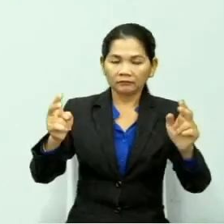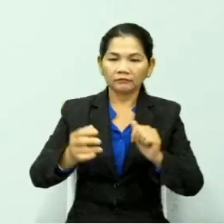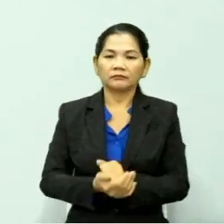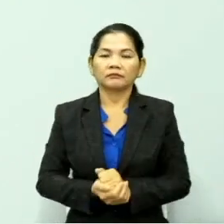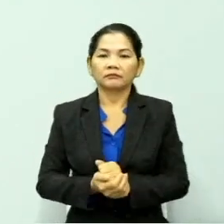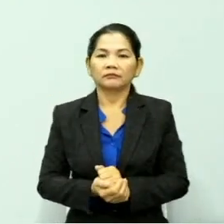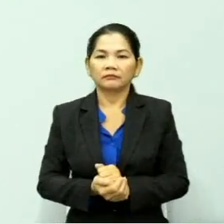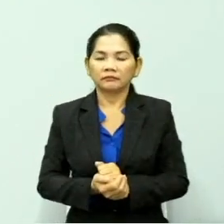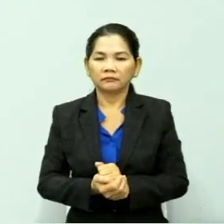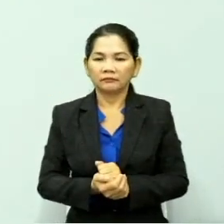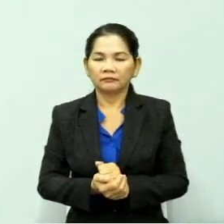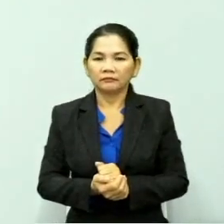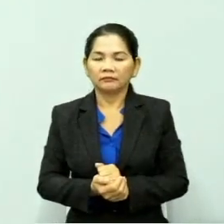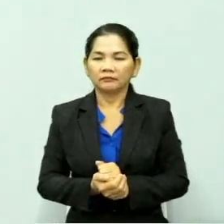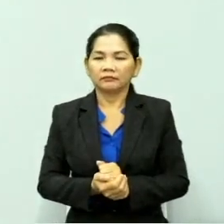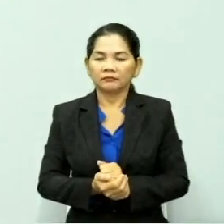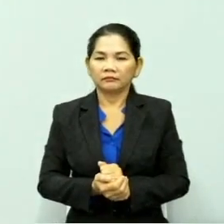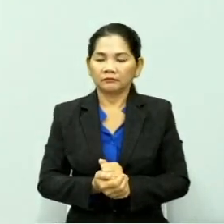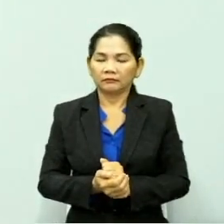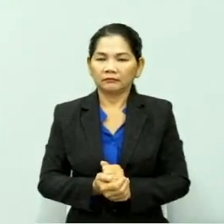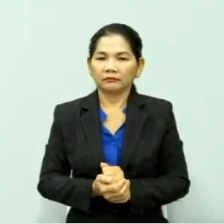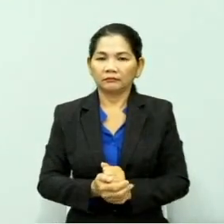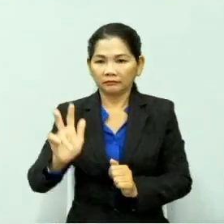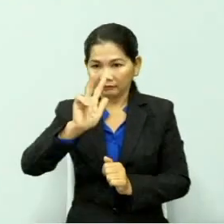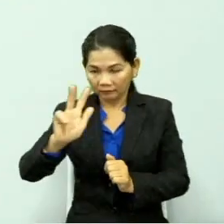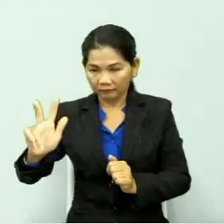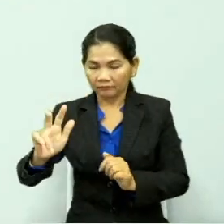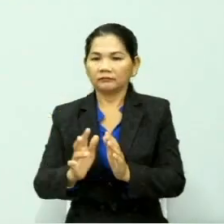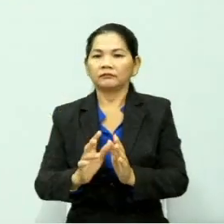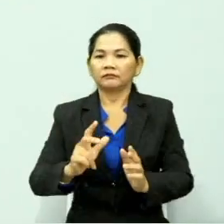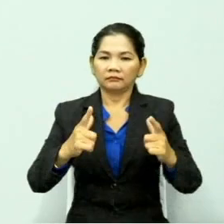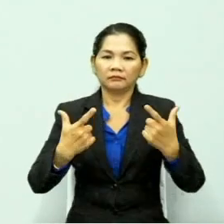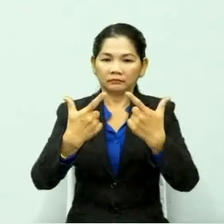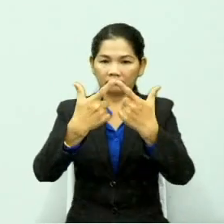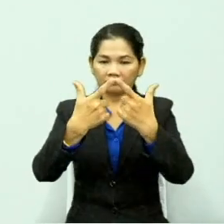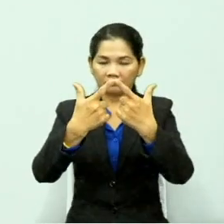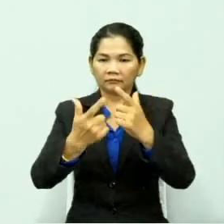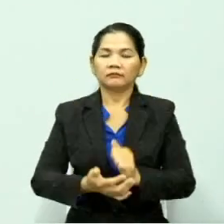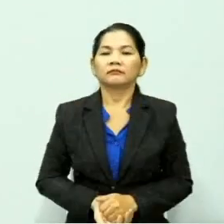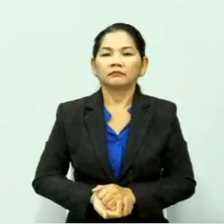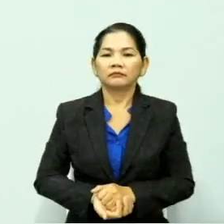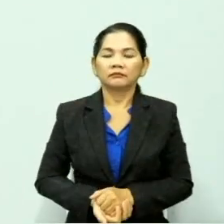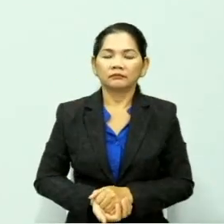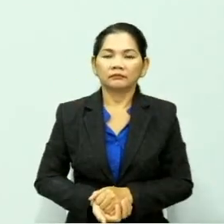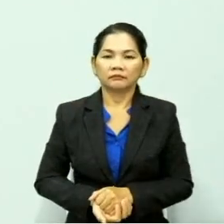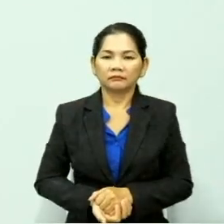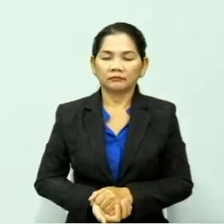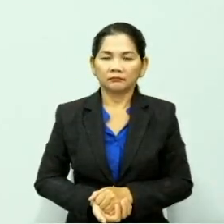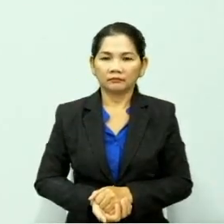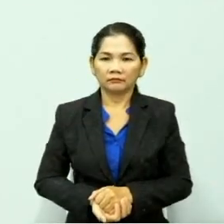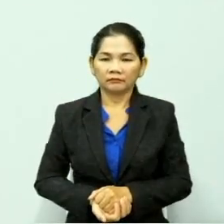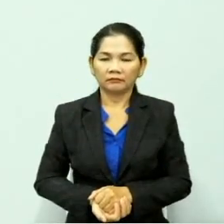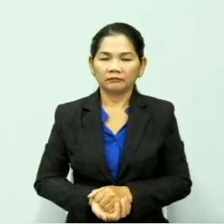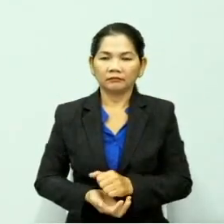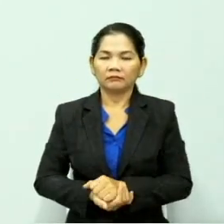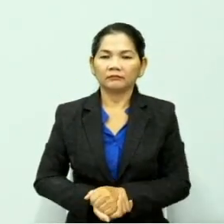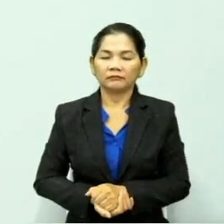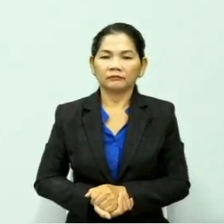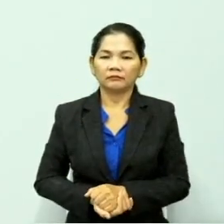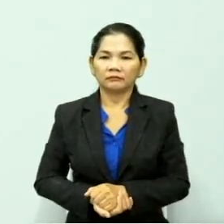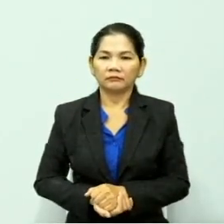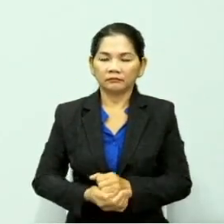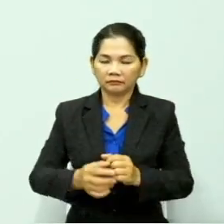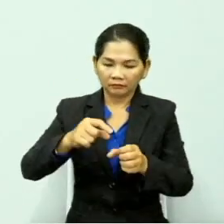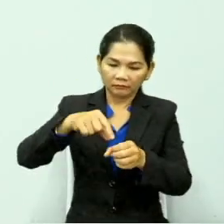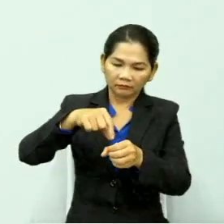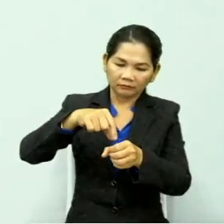pra sát pré vì hía chà miên ở vầy tiết tế con chà miên chà cư miên pra sát có